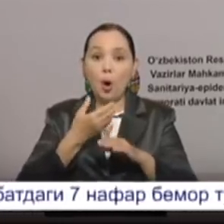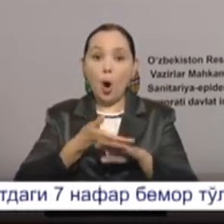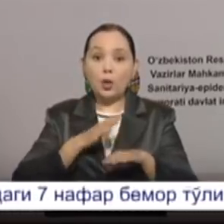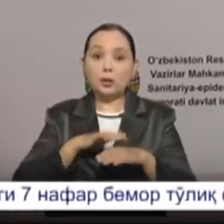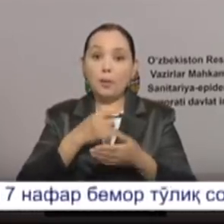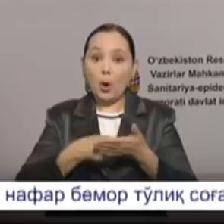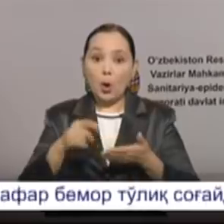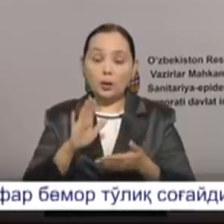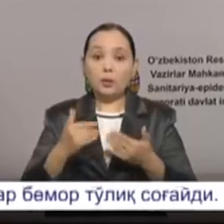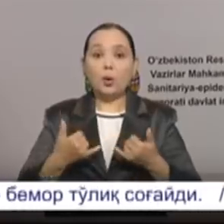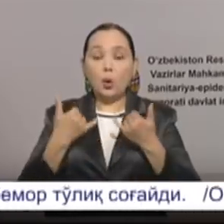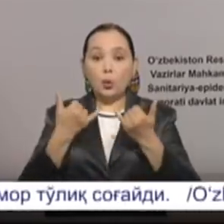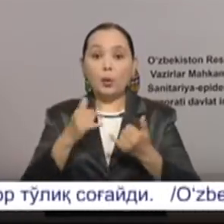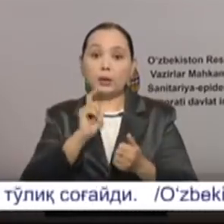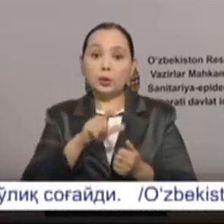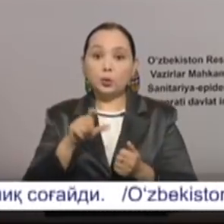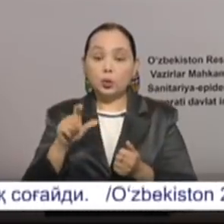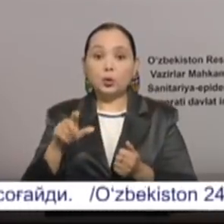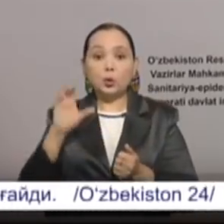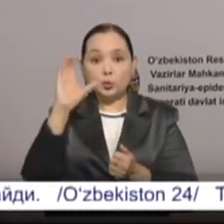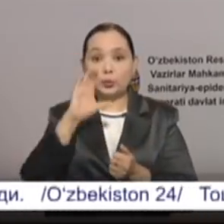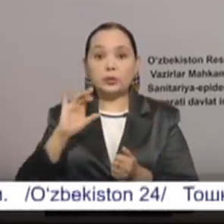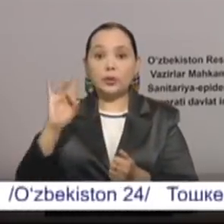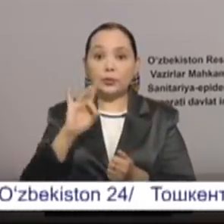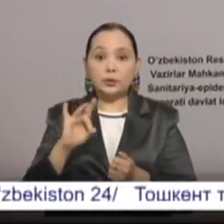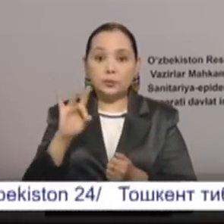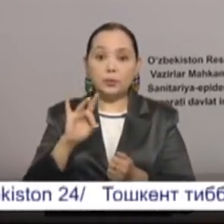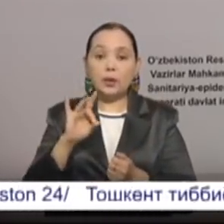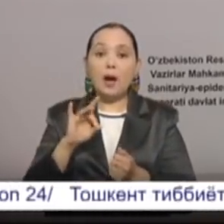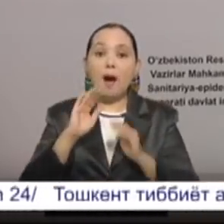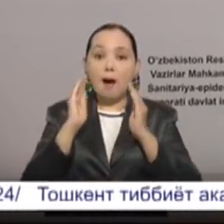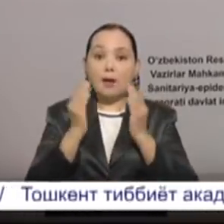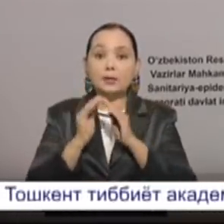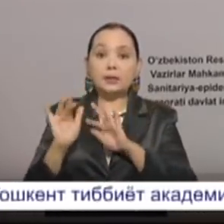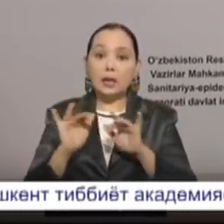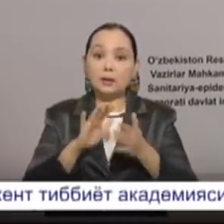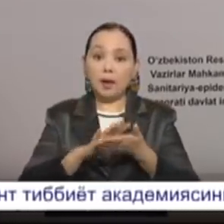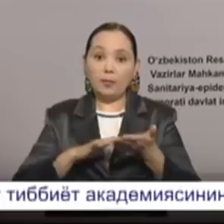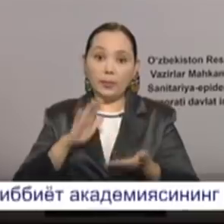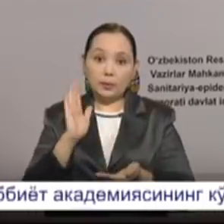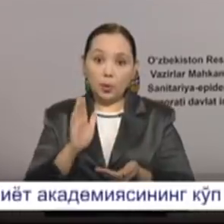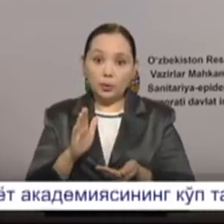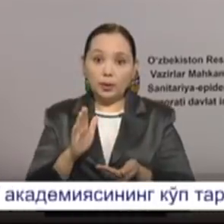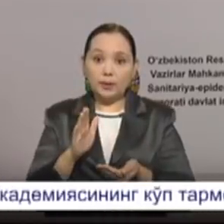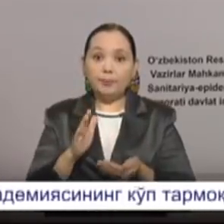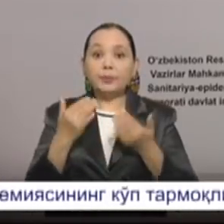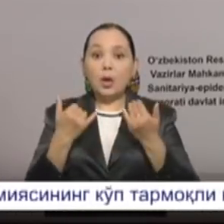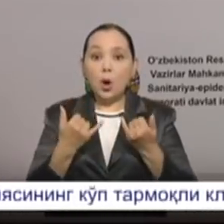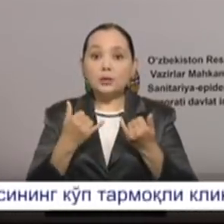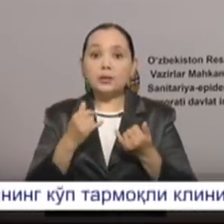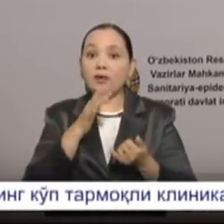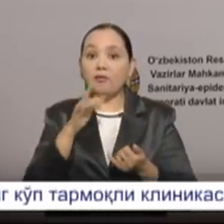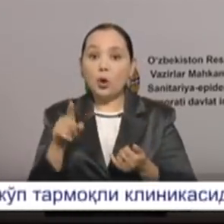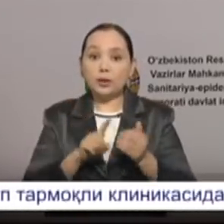baholanyapti. Hurmatli yurtdoshlar, O'zbekiston Respublikasida karantin tadbirlari davom etyapti. Hozirgi